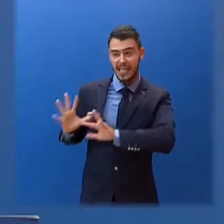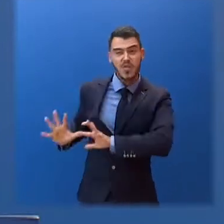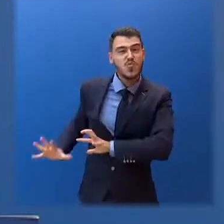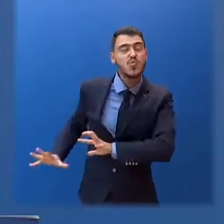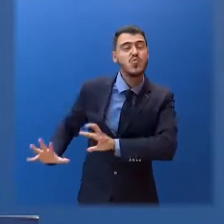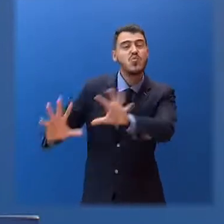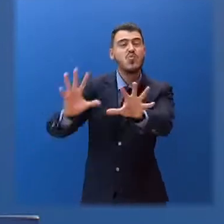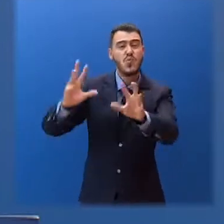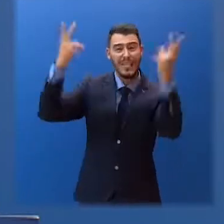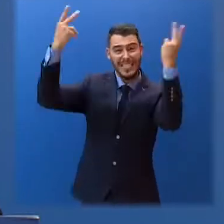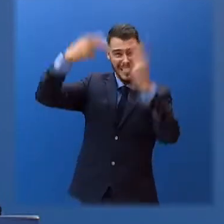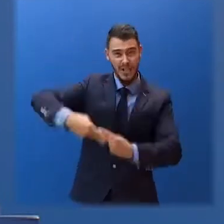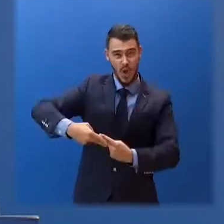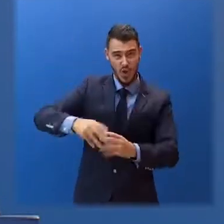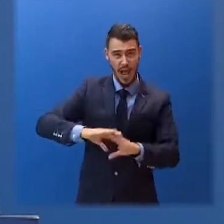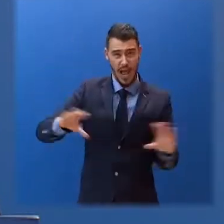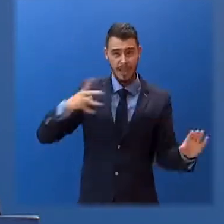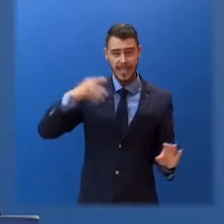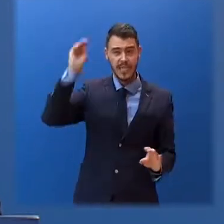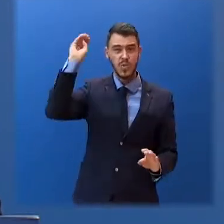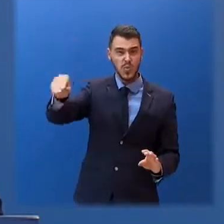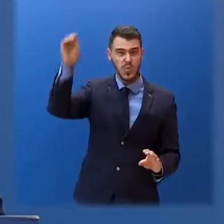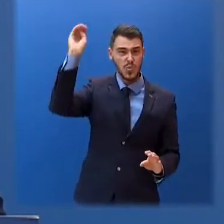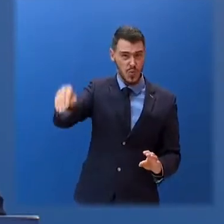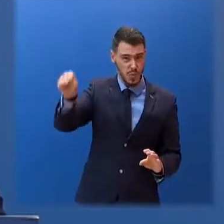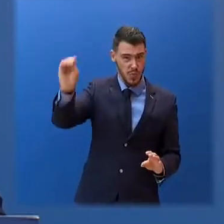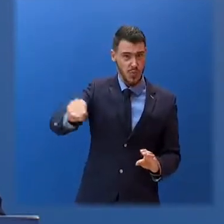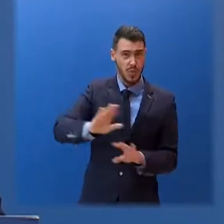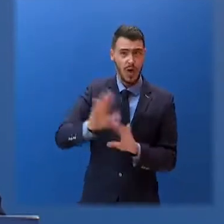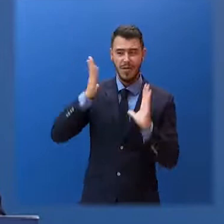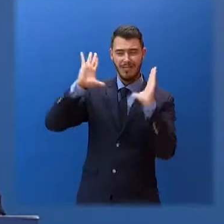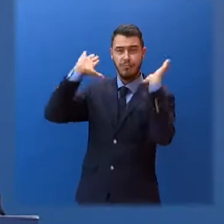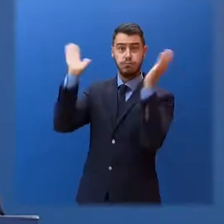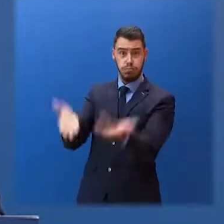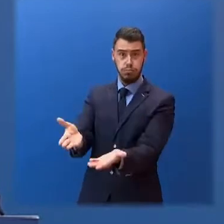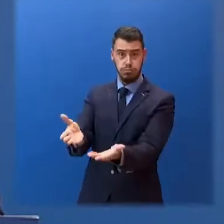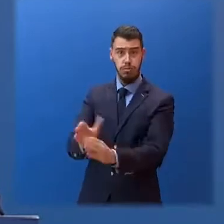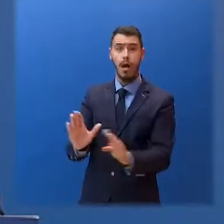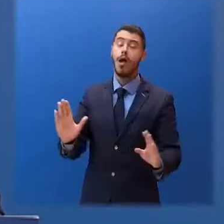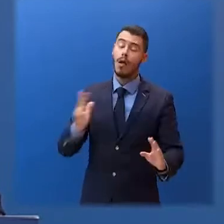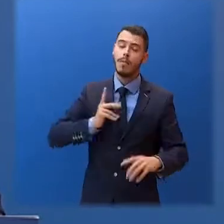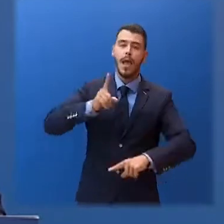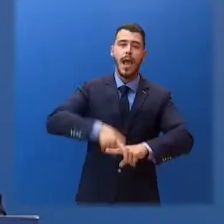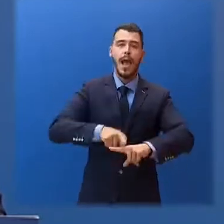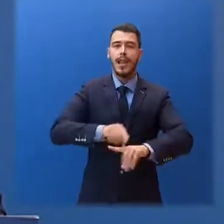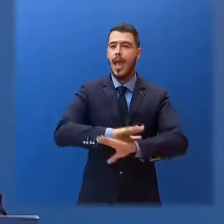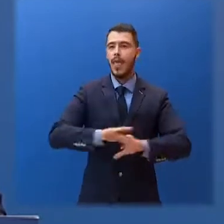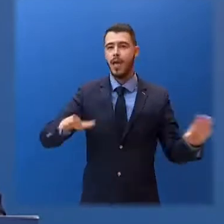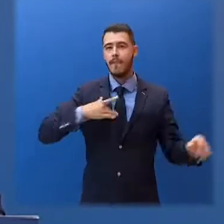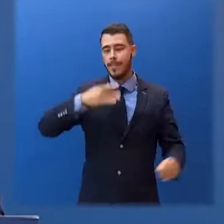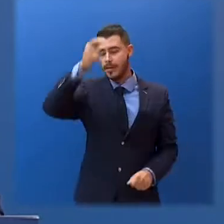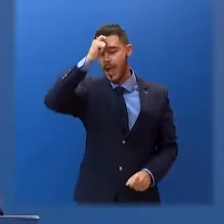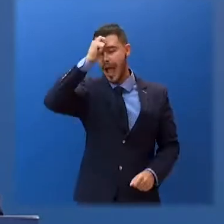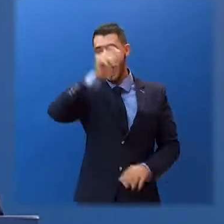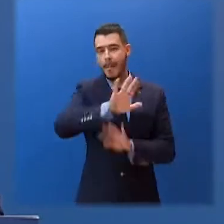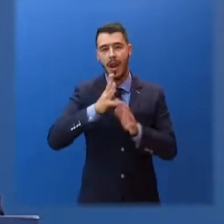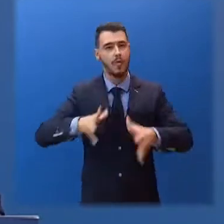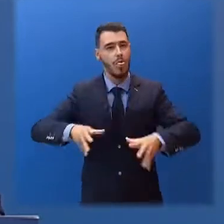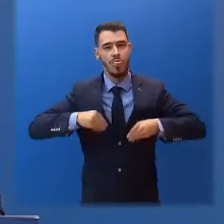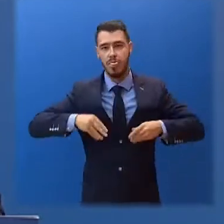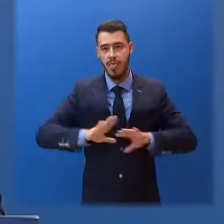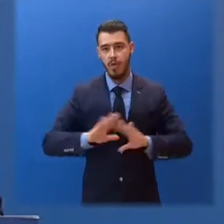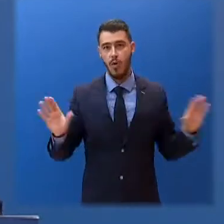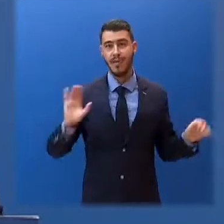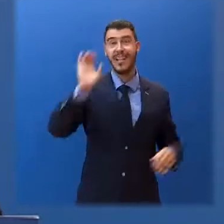για εργαλειοποίηση κατατραγμένων ανθρώπων σταματούν εκεί που υπάρχει αποφασιστικότητα από την ελληνική πλευρά, ενιαία δράση από πλευρά της Ευρωπαϊκής